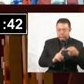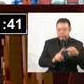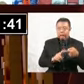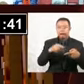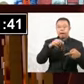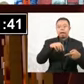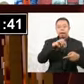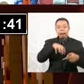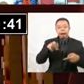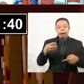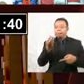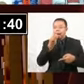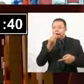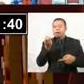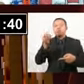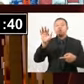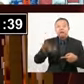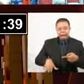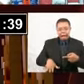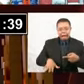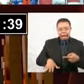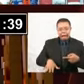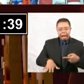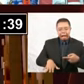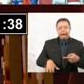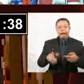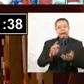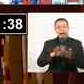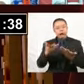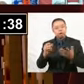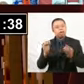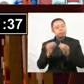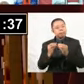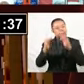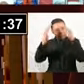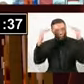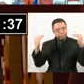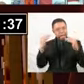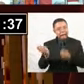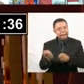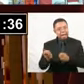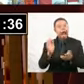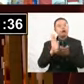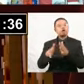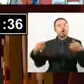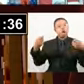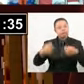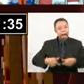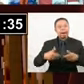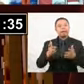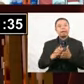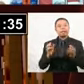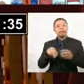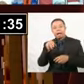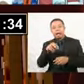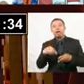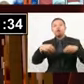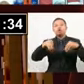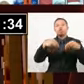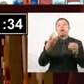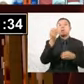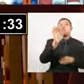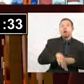bahan pangan murah kontraking kita kontrak langsung sama petani terus kita operasi pasar di